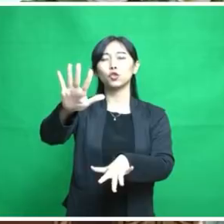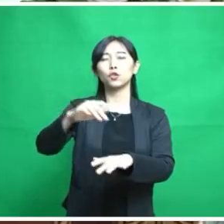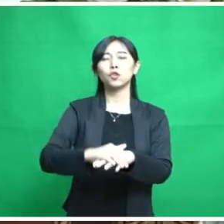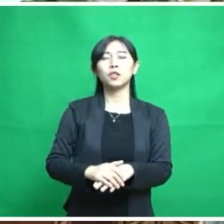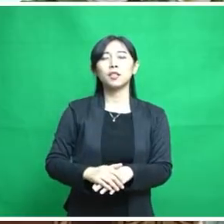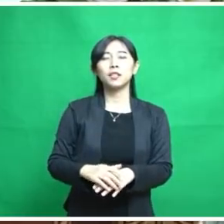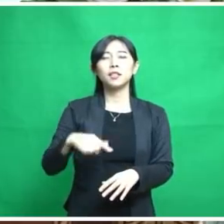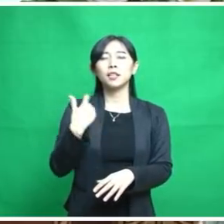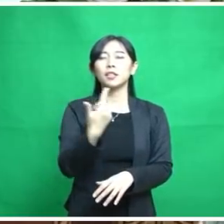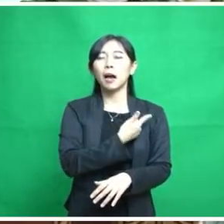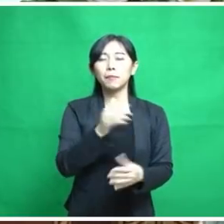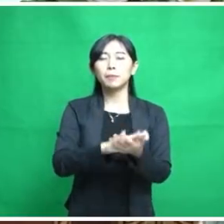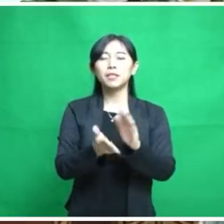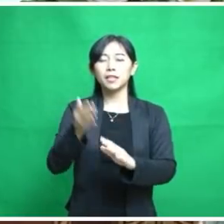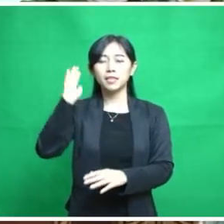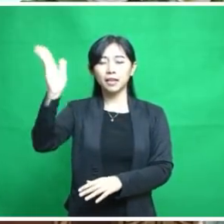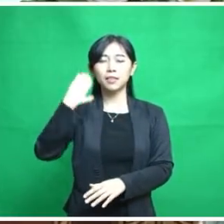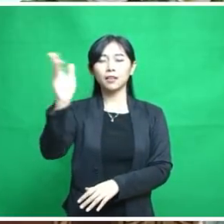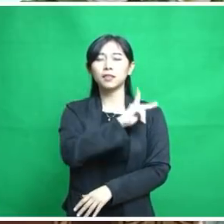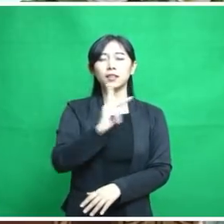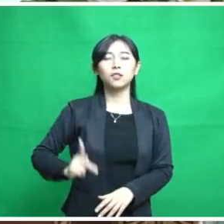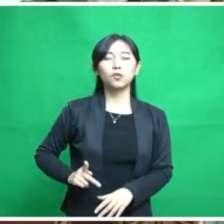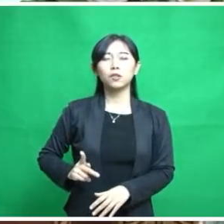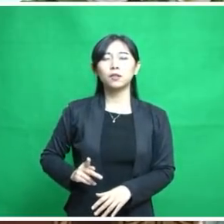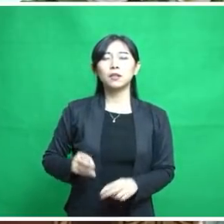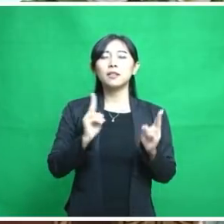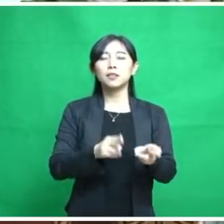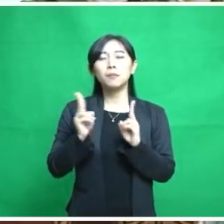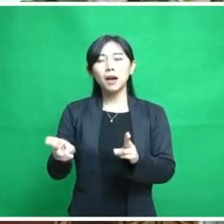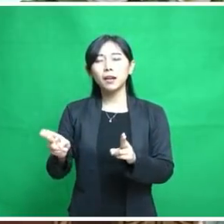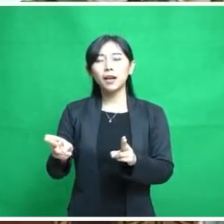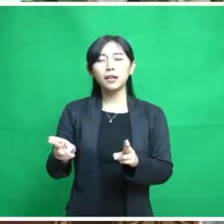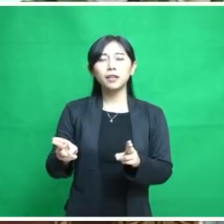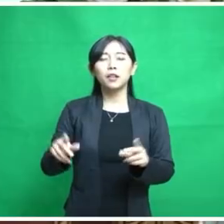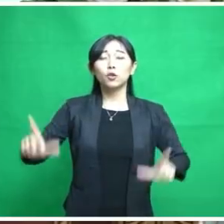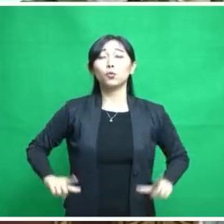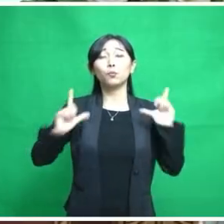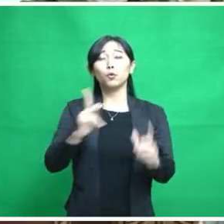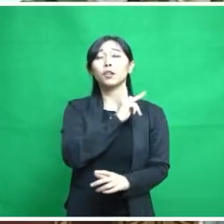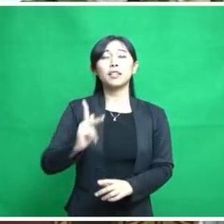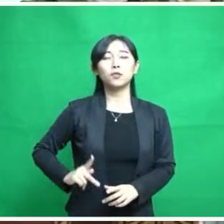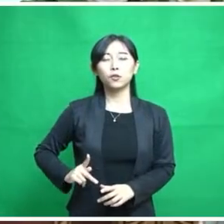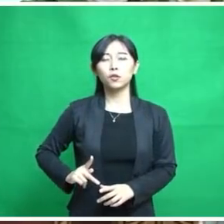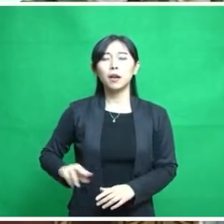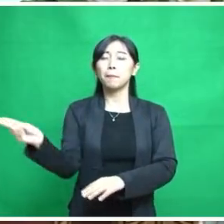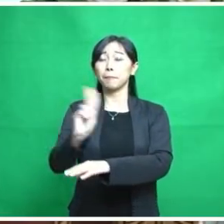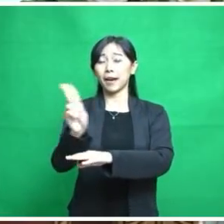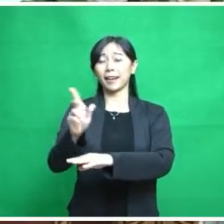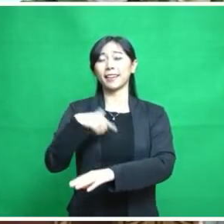untuk menjadi saksi-saksi Tuhan. Karena itu sebagai anggota-anggota tubuh Kristus, perlengkapilah